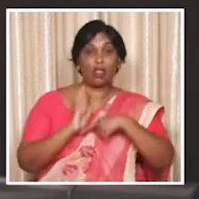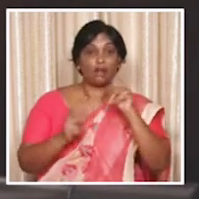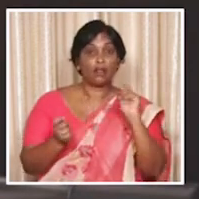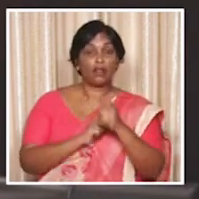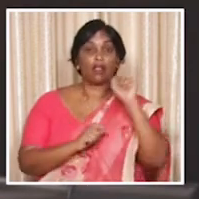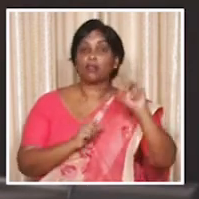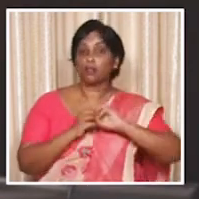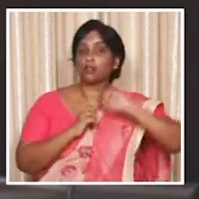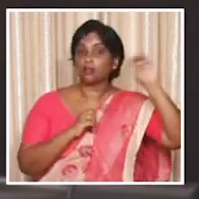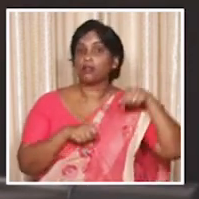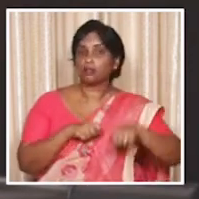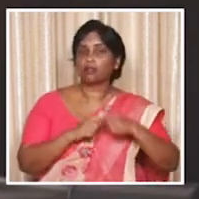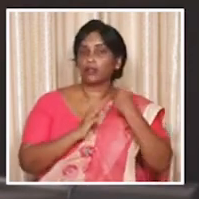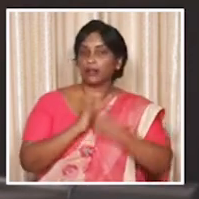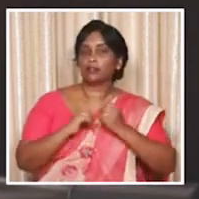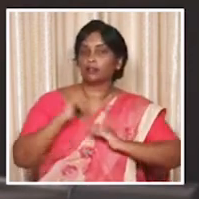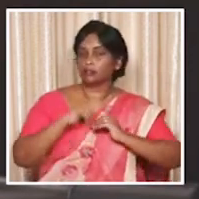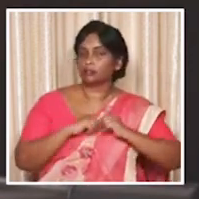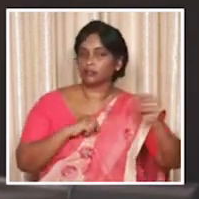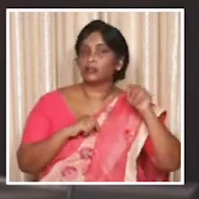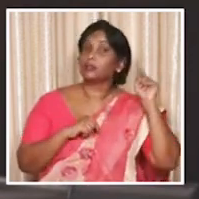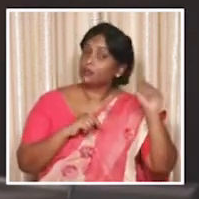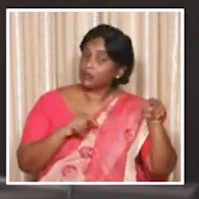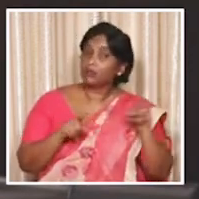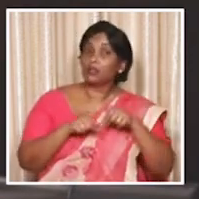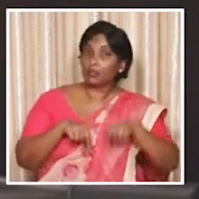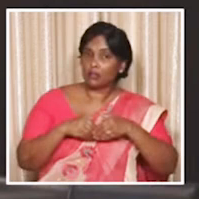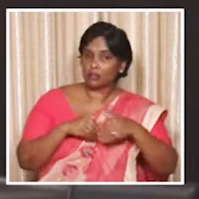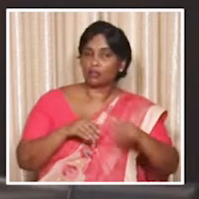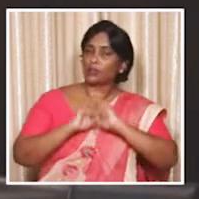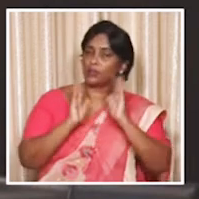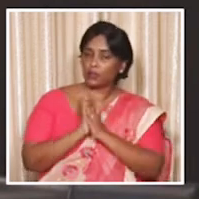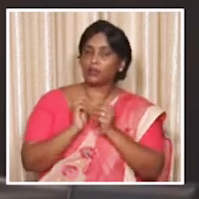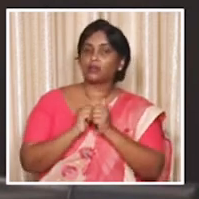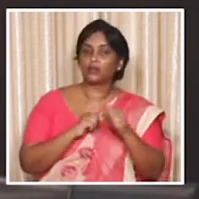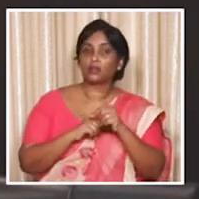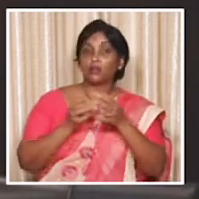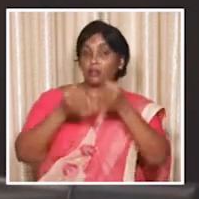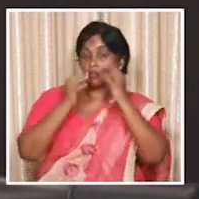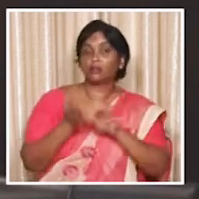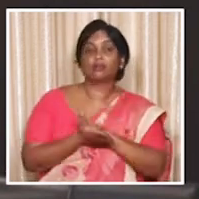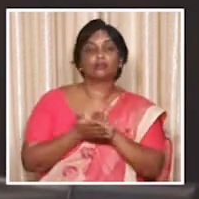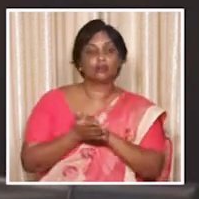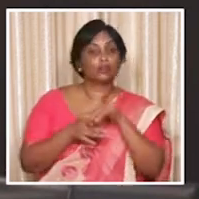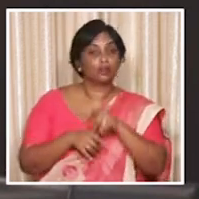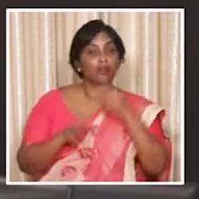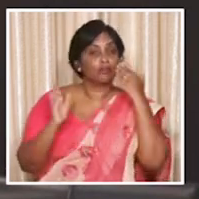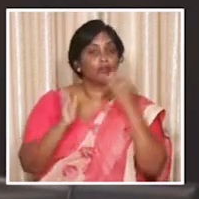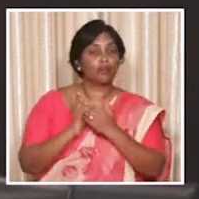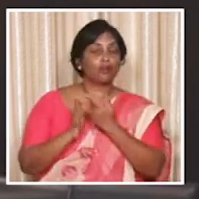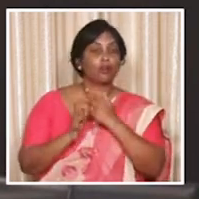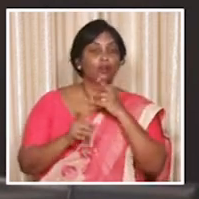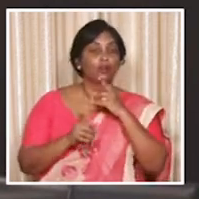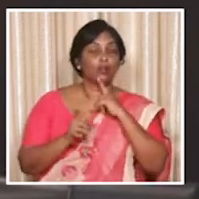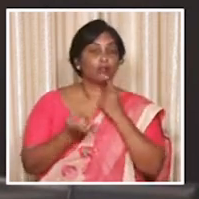ගිණුමක් හදලා ඒ සම්බන්ධයෙන් දැනට නෛතික කටයුතු ක්‍රියාත්මක වෙනවා. ඒ වගේම මේ කාලෙදිත් මේ සියලු කටයුතු සඳහා නිවැරදි ක්‍රීම් කරන්න, ඒ වගේම මේ සම්බන්ධයෙන් ෆොරෙන්සික්